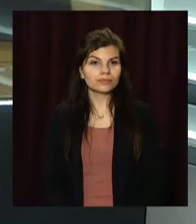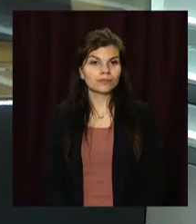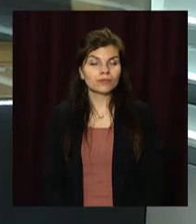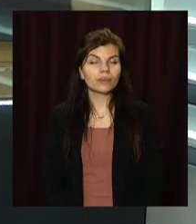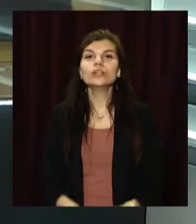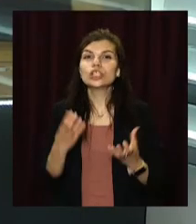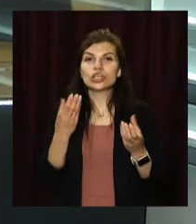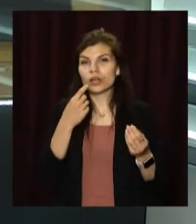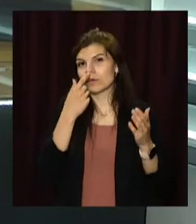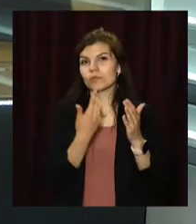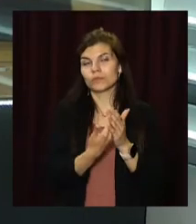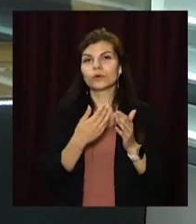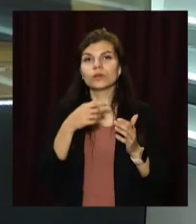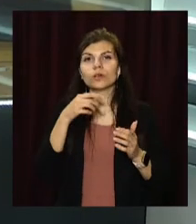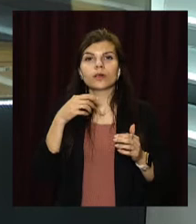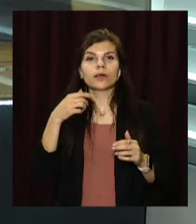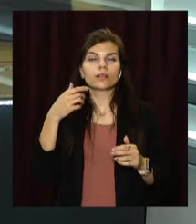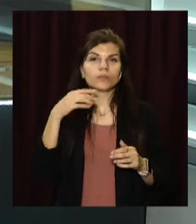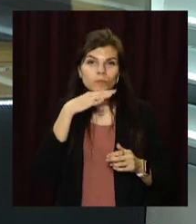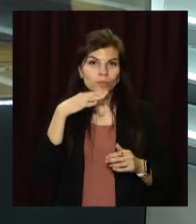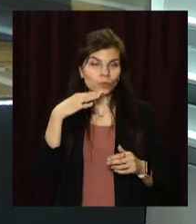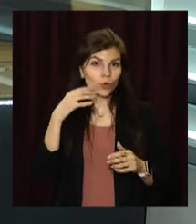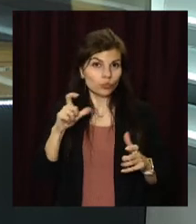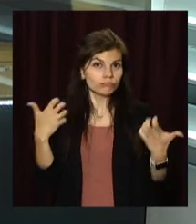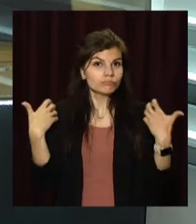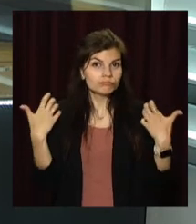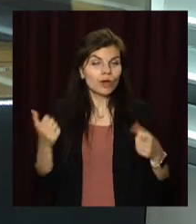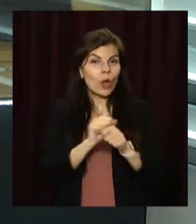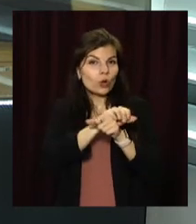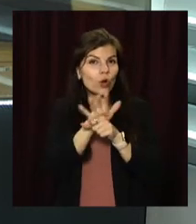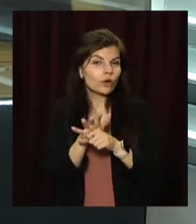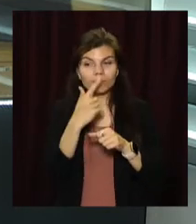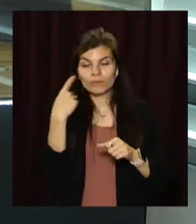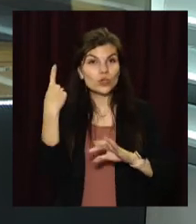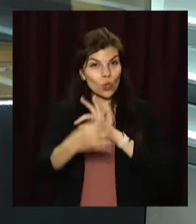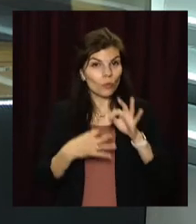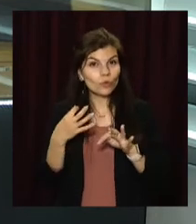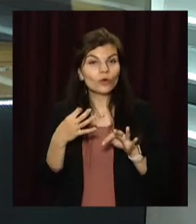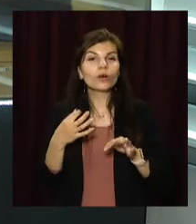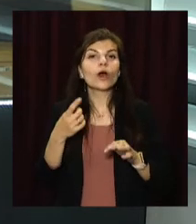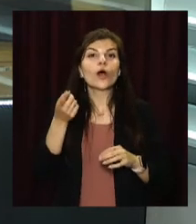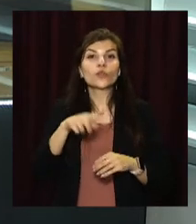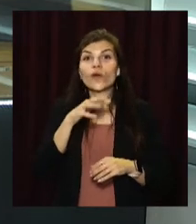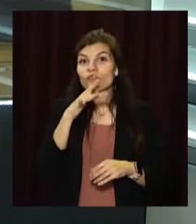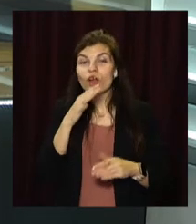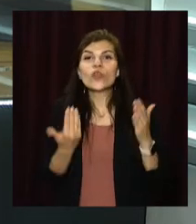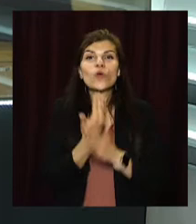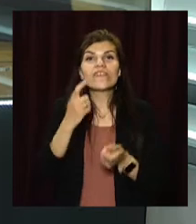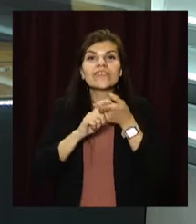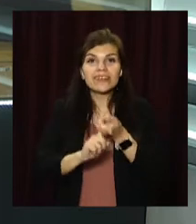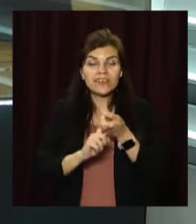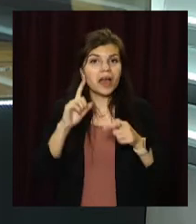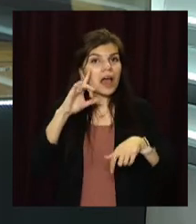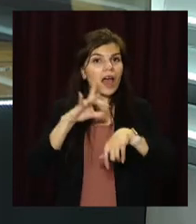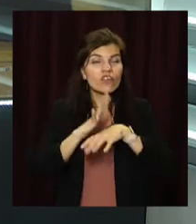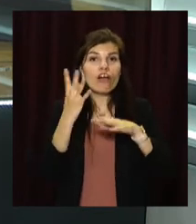Ще понад 500 мешканців Дніпропетровщини подолали коронавірусну хворобу за минулу добу. У той же час нових інфікованих